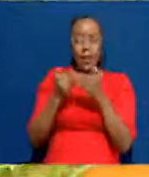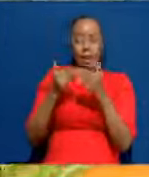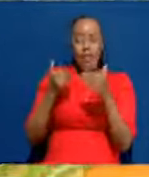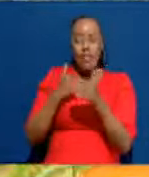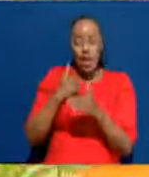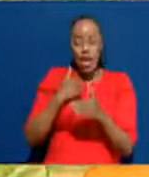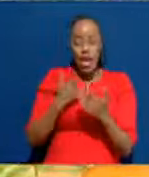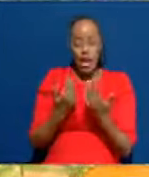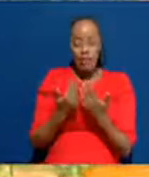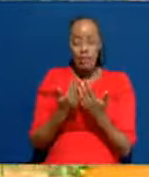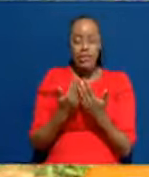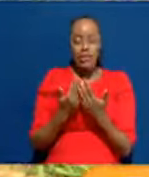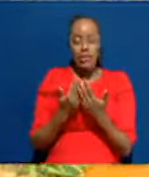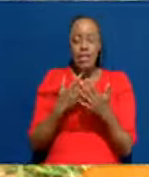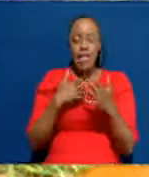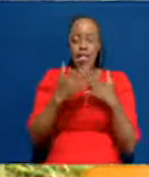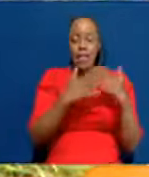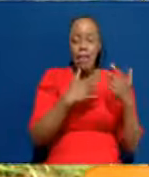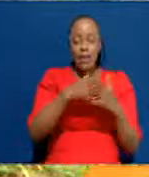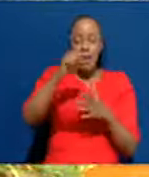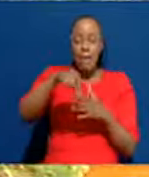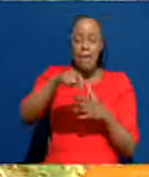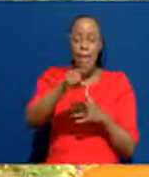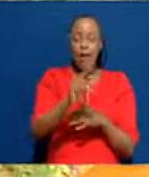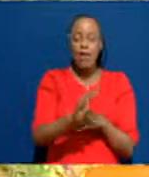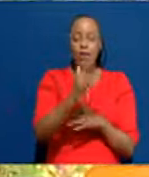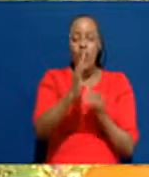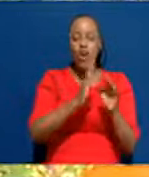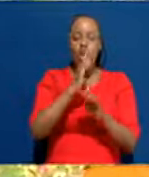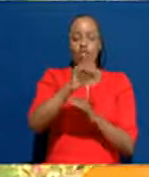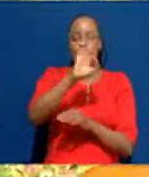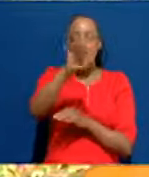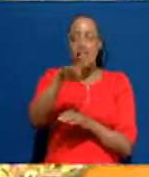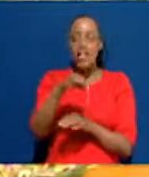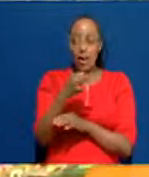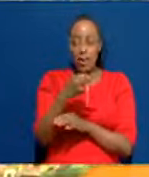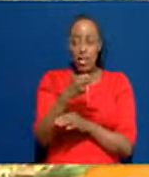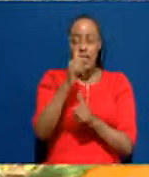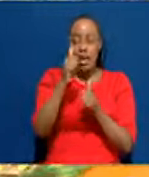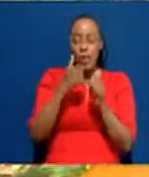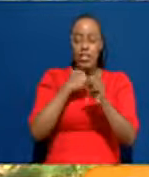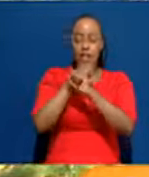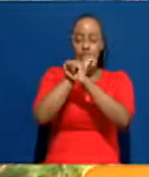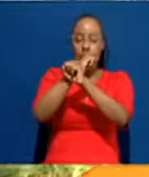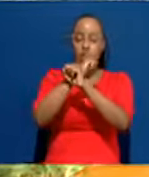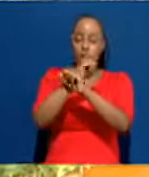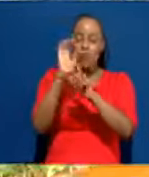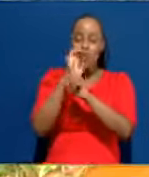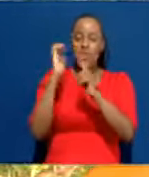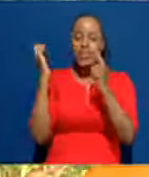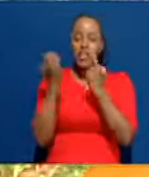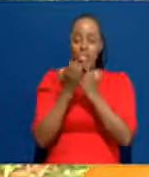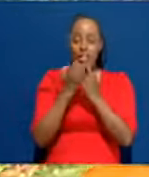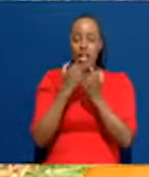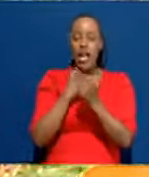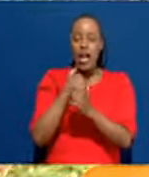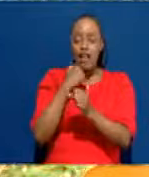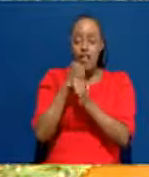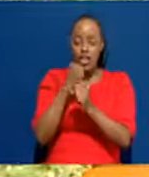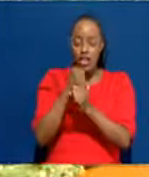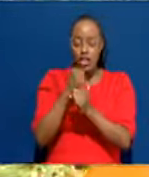mgodi. Alipanda miti zaidi ya 3,000 na mimea inayolinda na kupunguza uharibifu wa rutuba